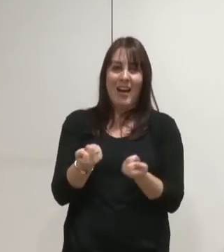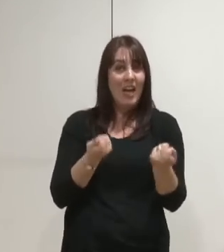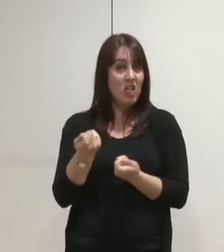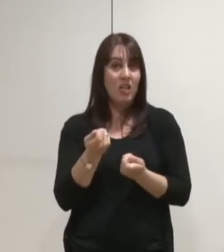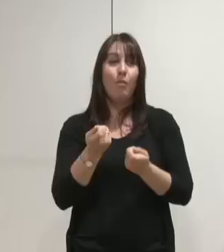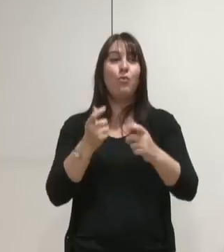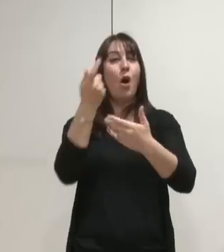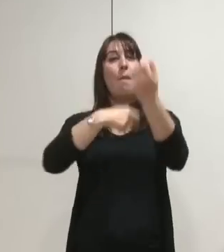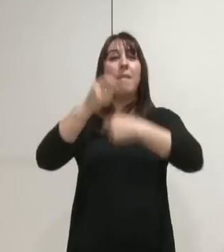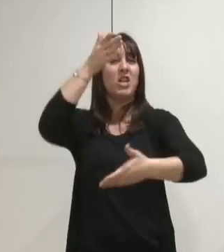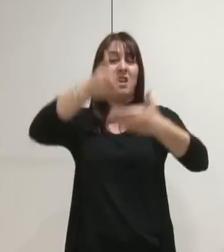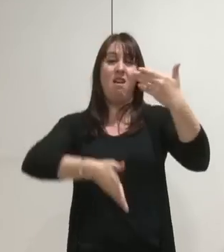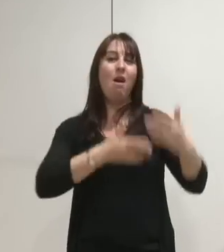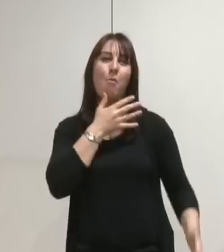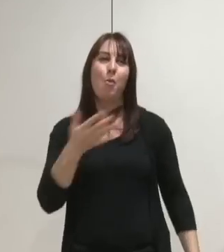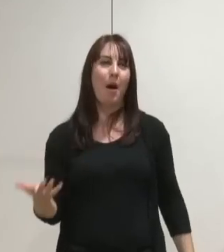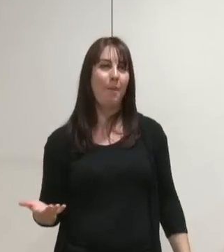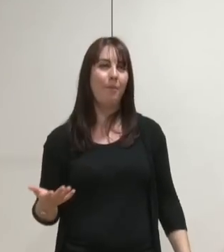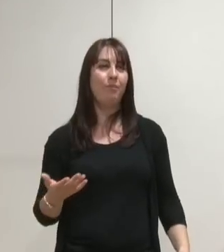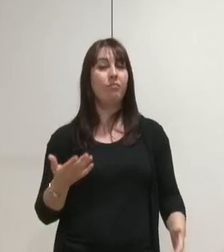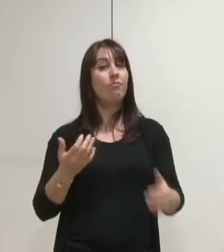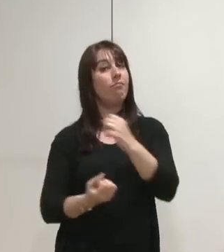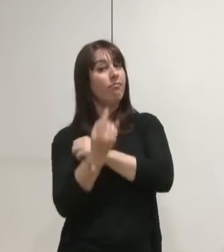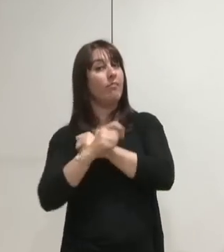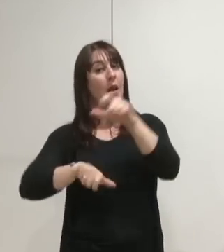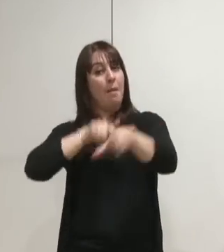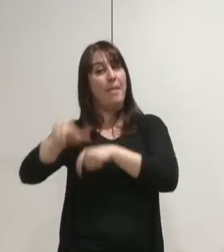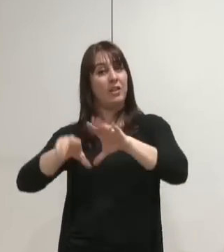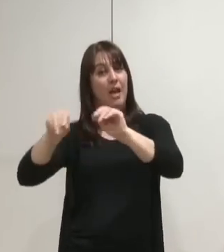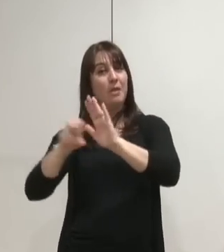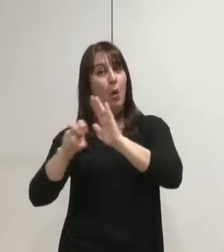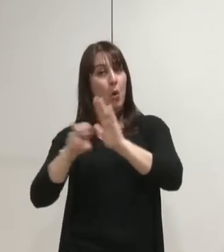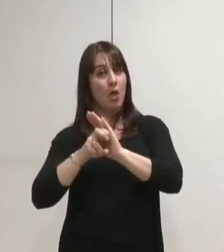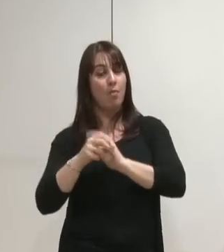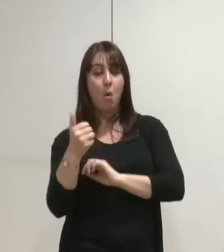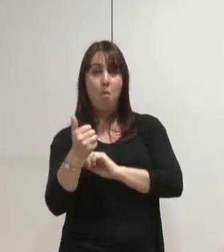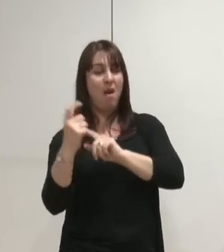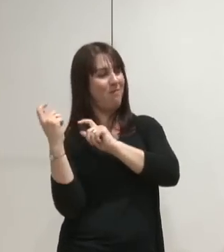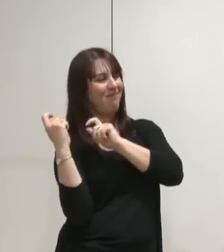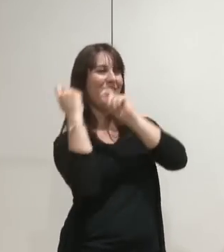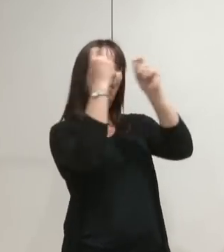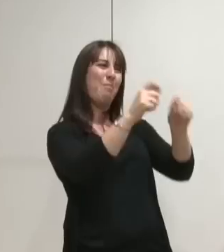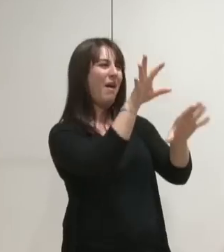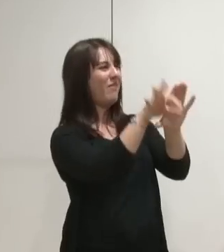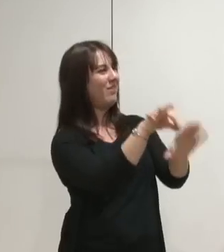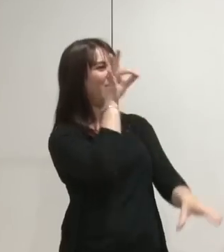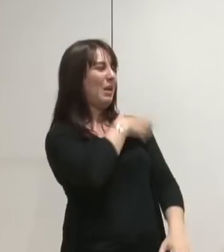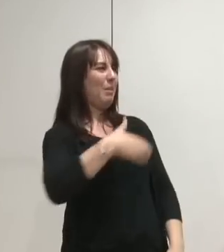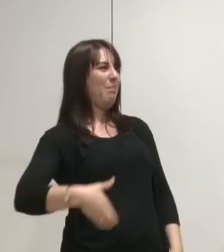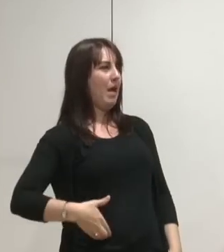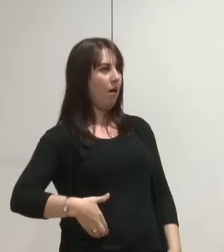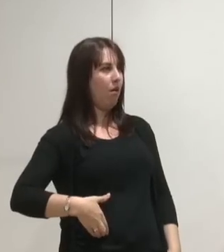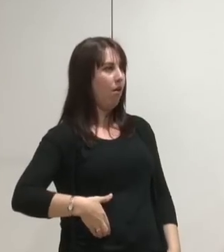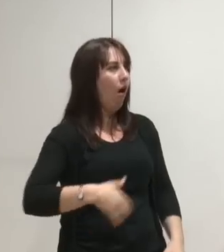du marché or les Grenoblois ne vous ont pas donné mandat pour prendre des décisions qui